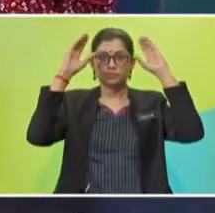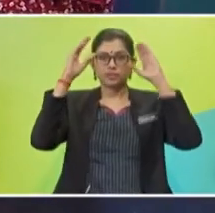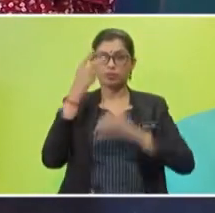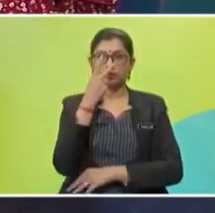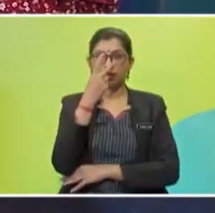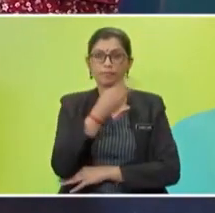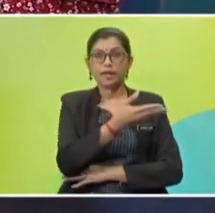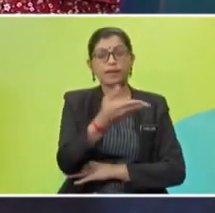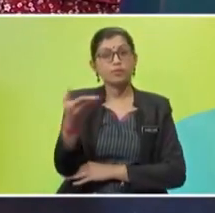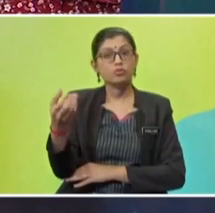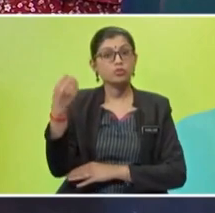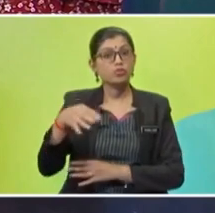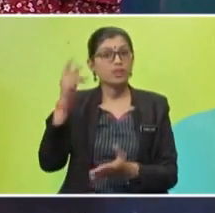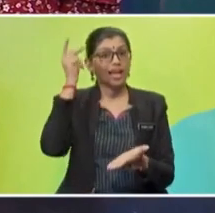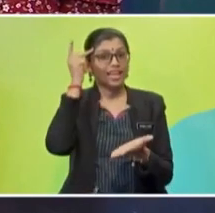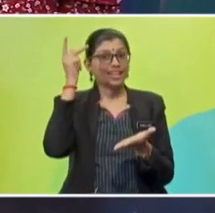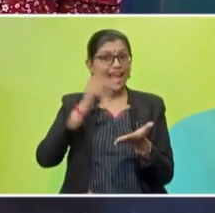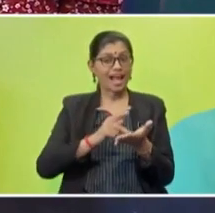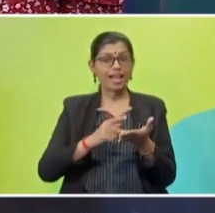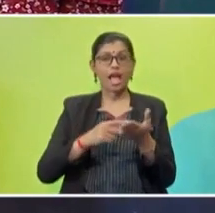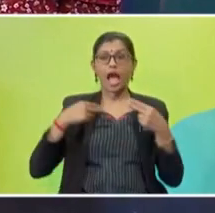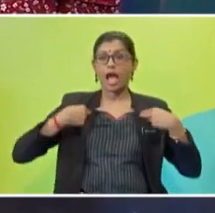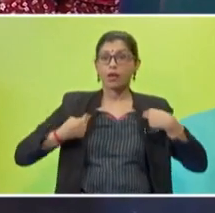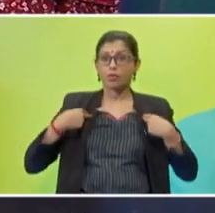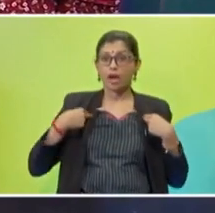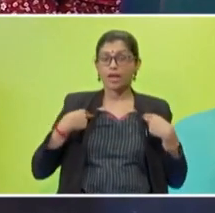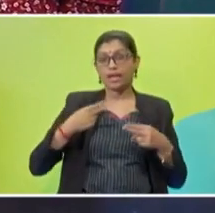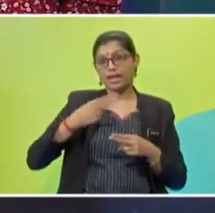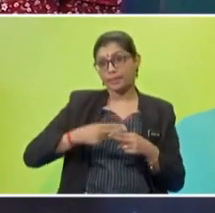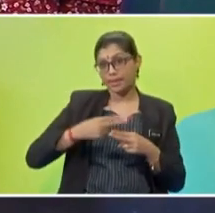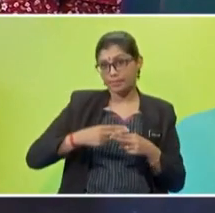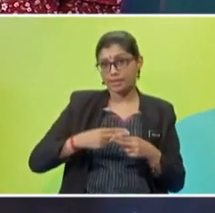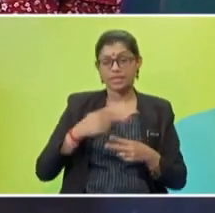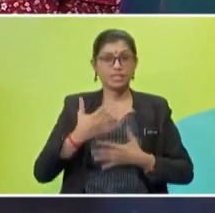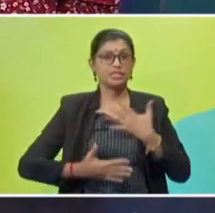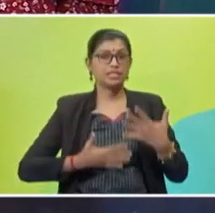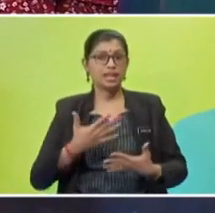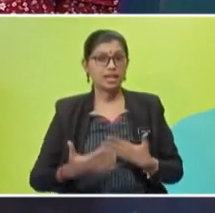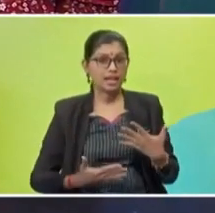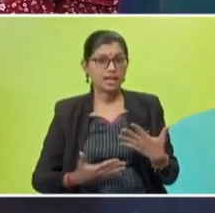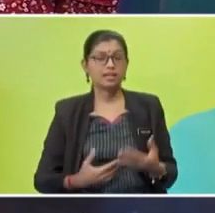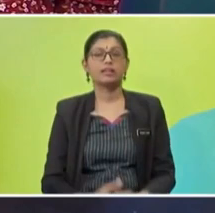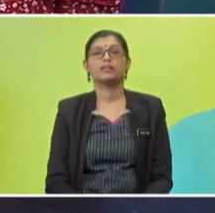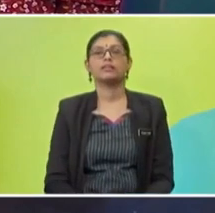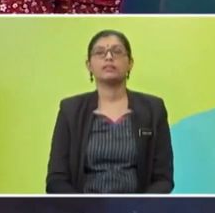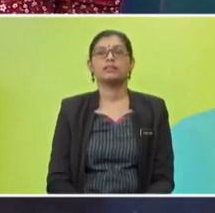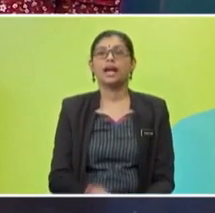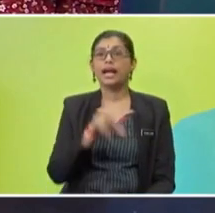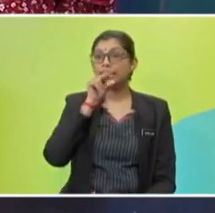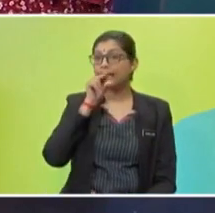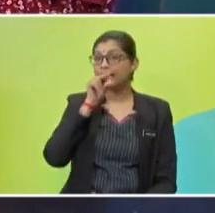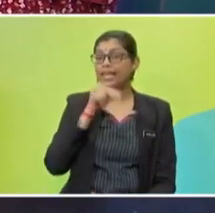mengenal haywain bye nama-nama hewan tuh highlight iwin seperti itik